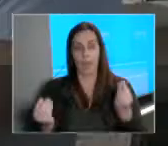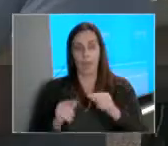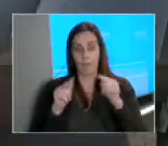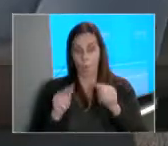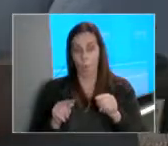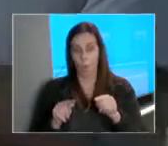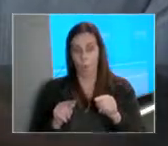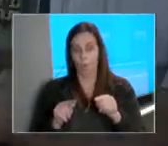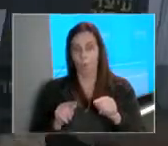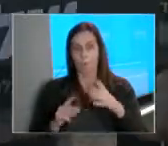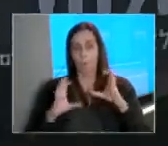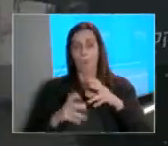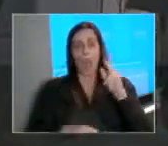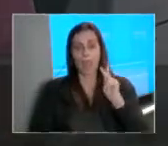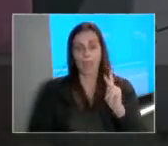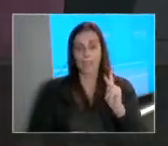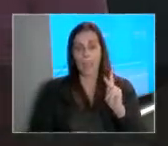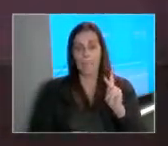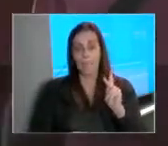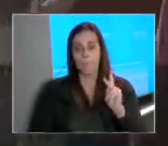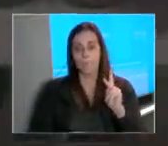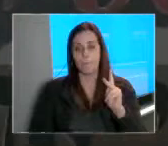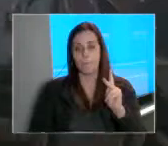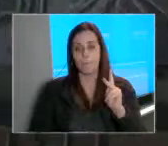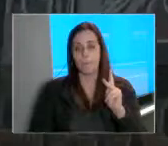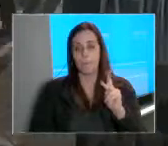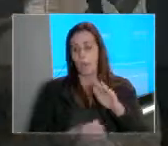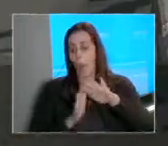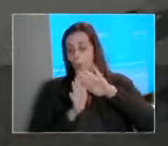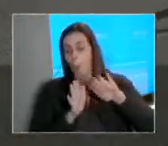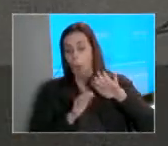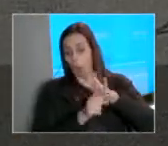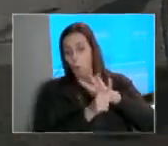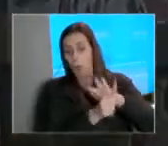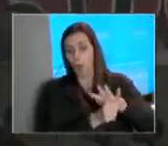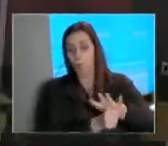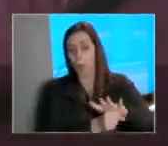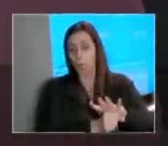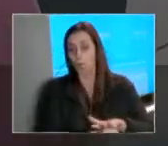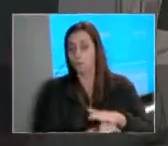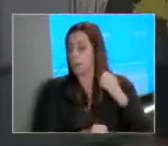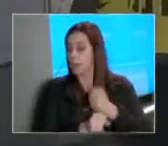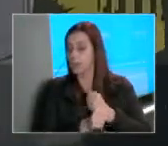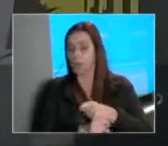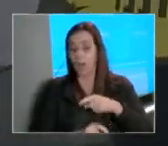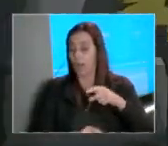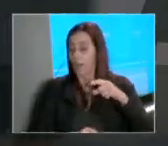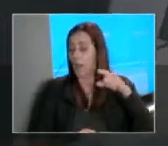העניין בו שכפר קסם קובחה, ולדעתי נעשה